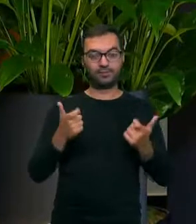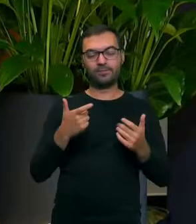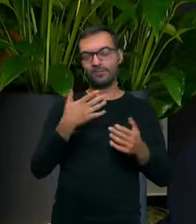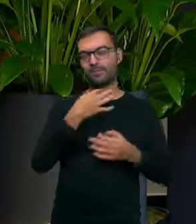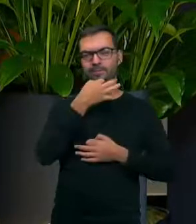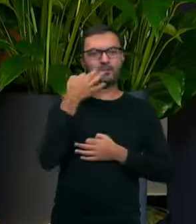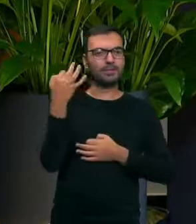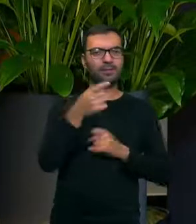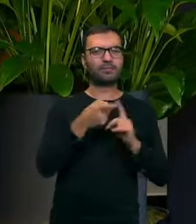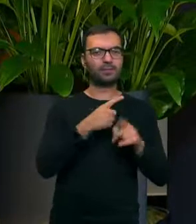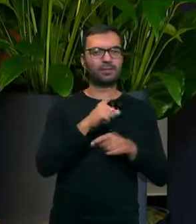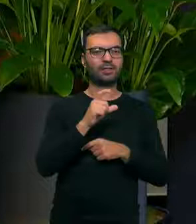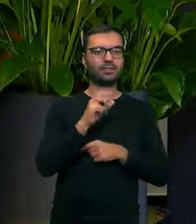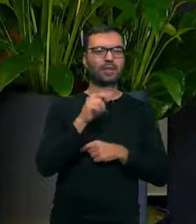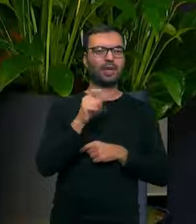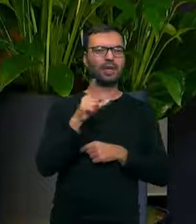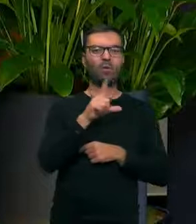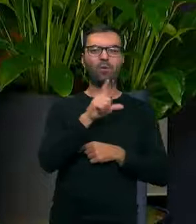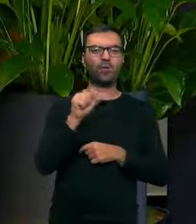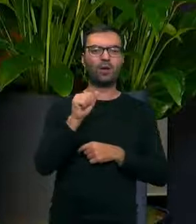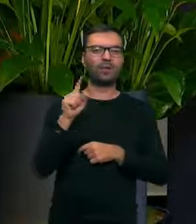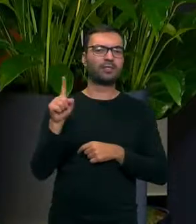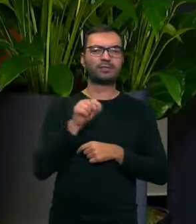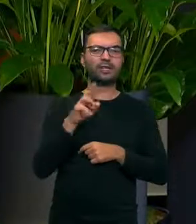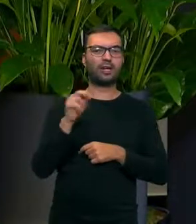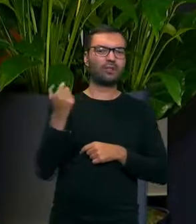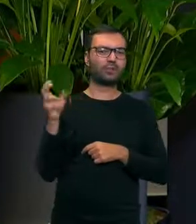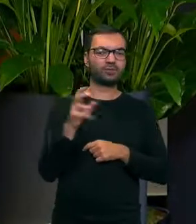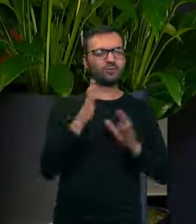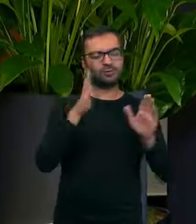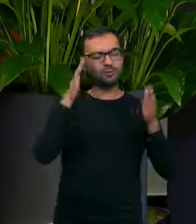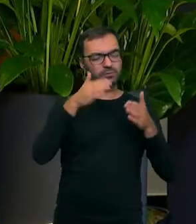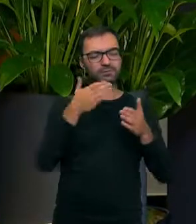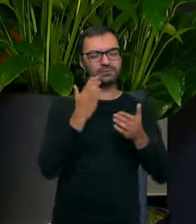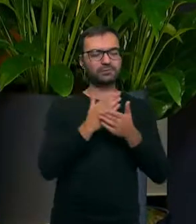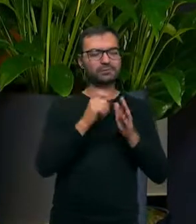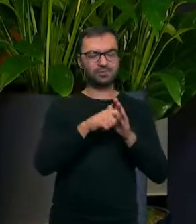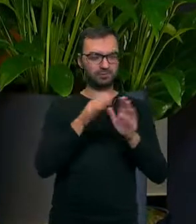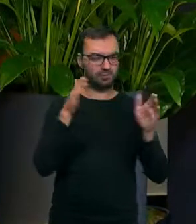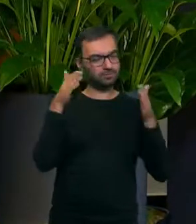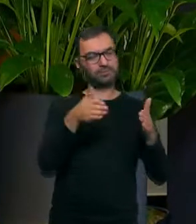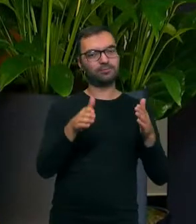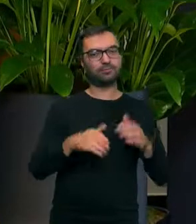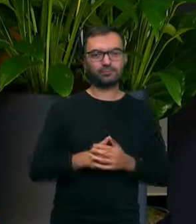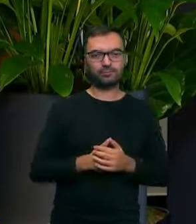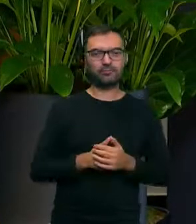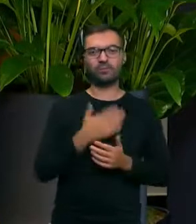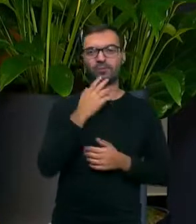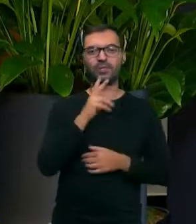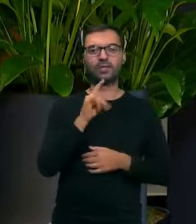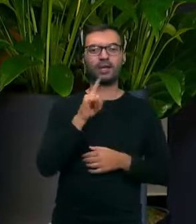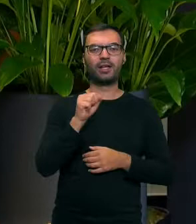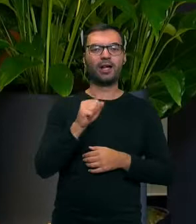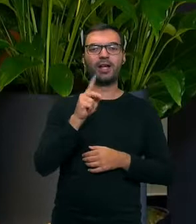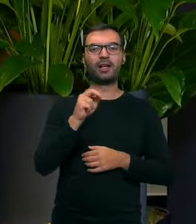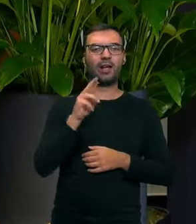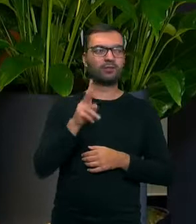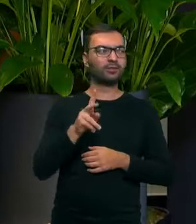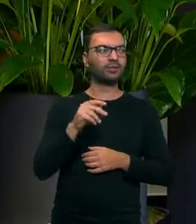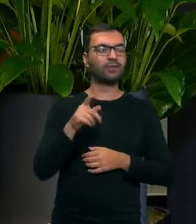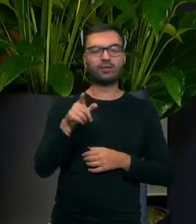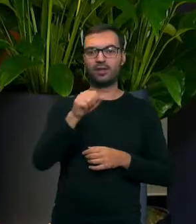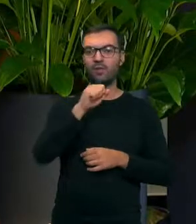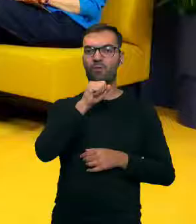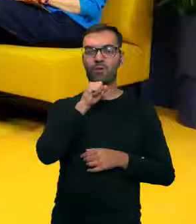Was zapytać, zanim Cezary Łazarewicz do nas dołączy, skupmy się na tej pracy filmowej. Wspomniałam Kaję Krawczyk-Bnu, która jest